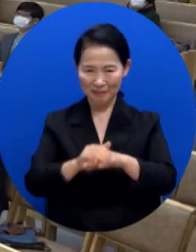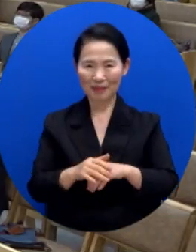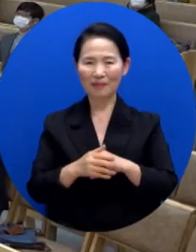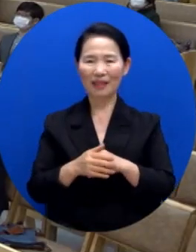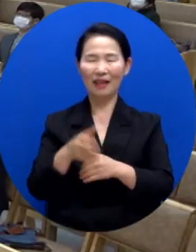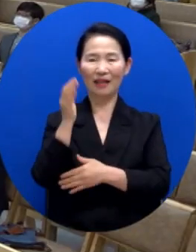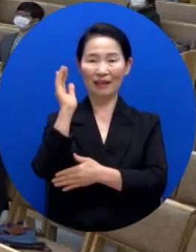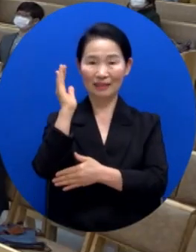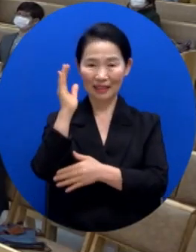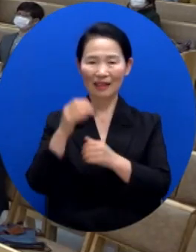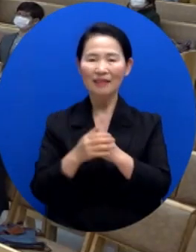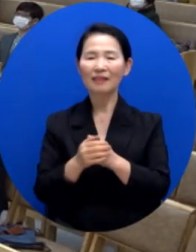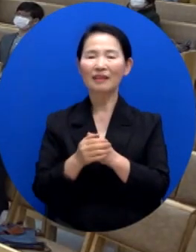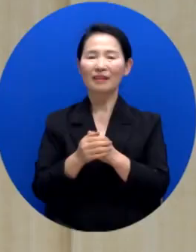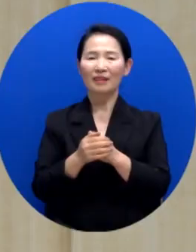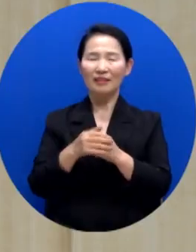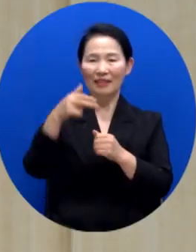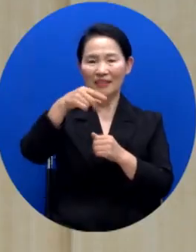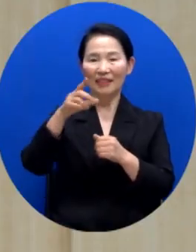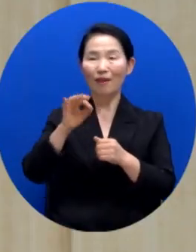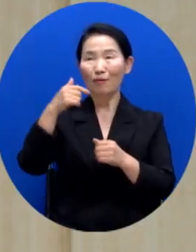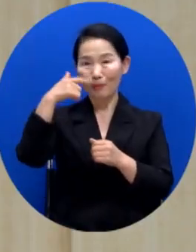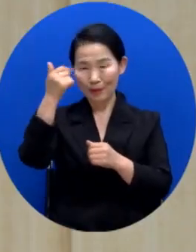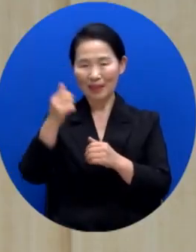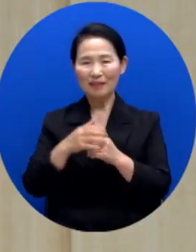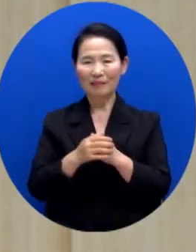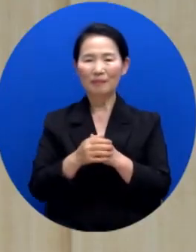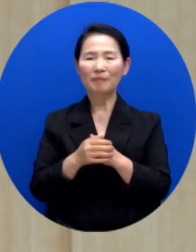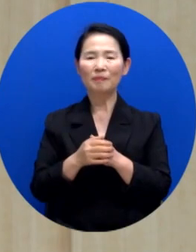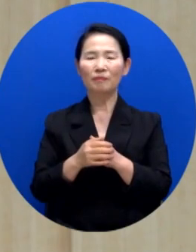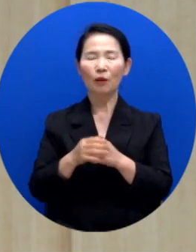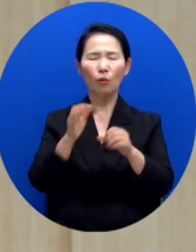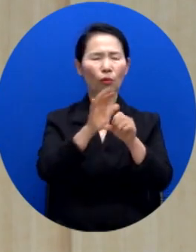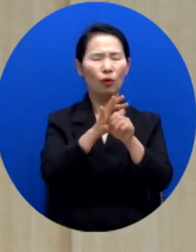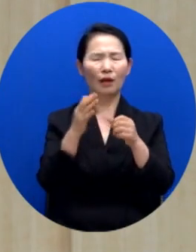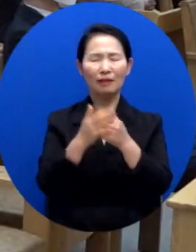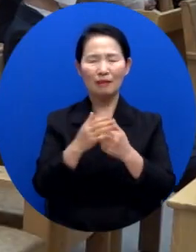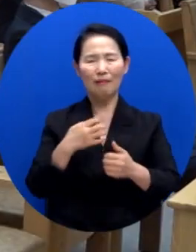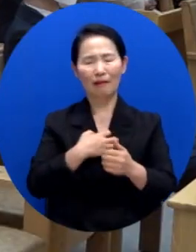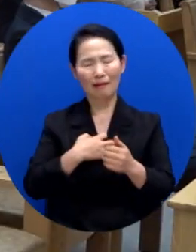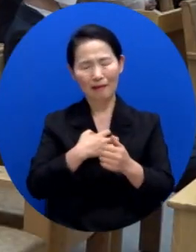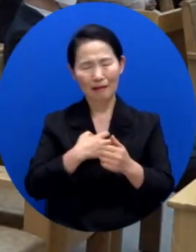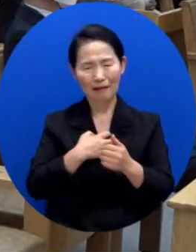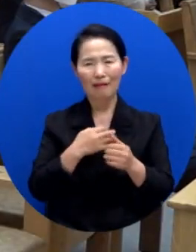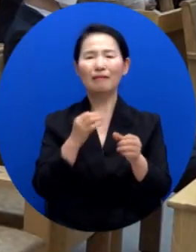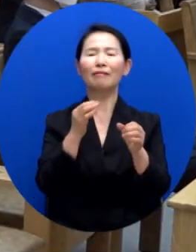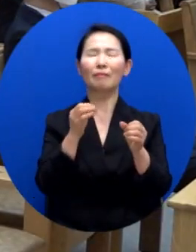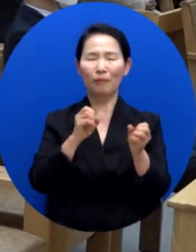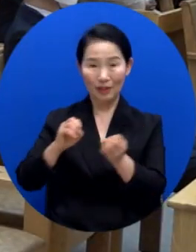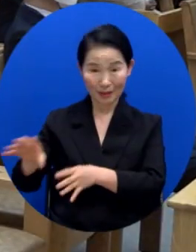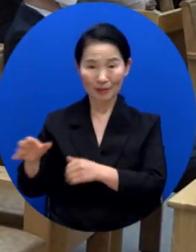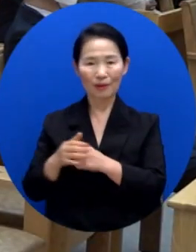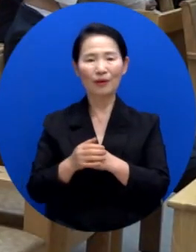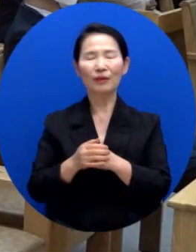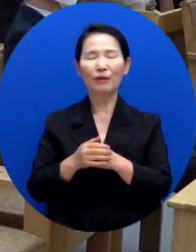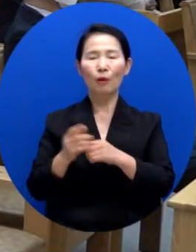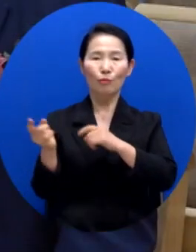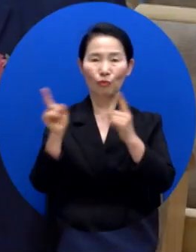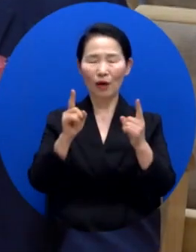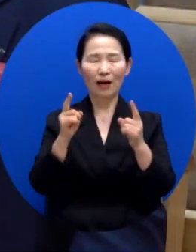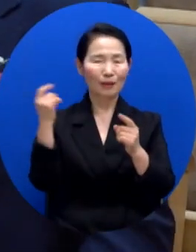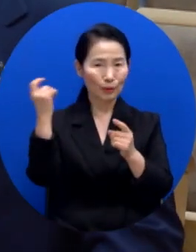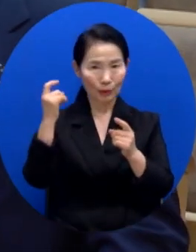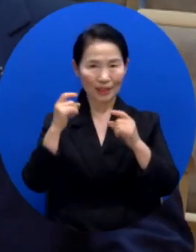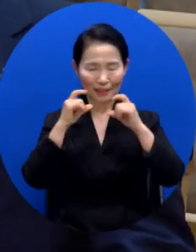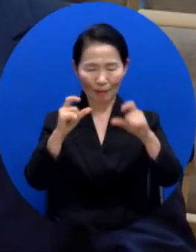강사로 나선 크로스로드 선교의 정성진 목사 린 코로나 로 인한 두려움을 떨쳐내고 부활의 기쁜 소식에 세상에 선포하는 그리스도인이